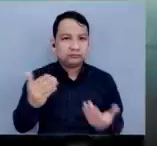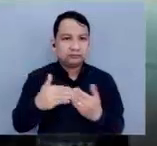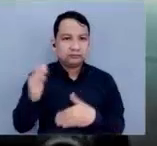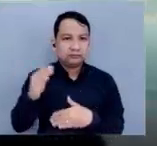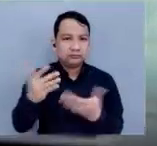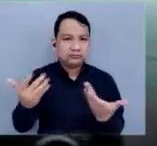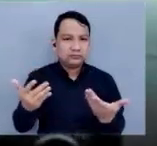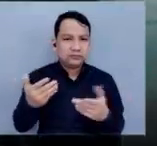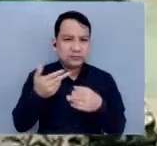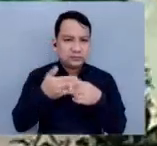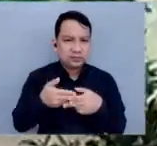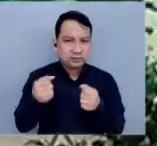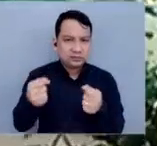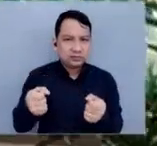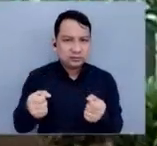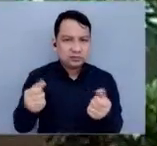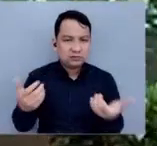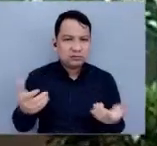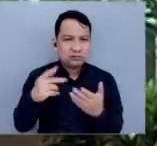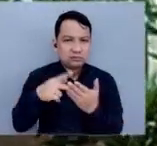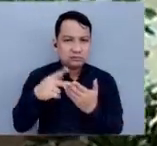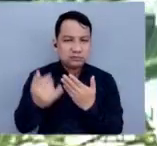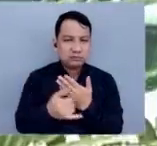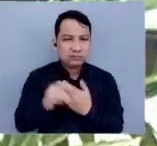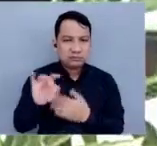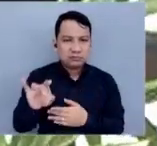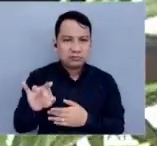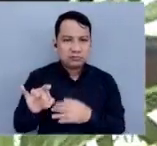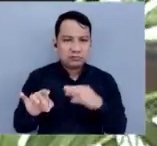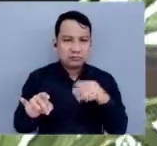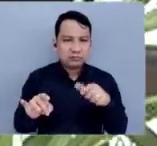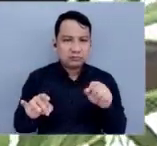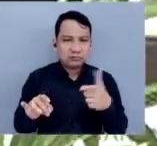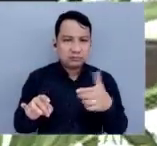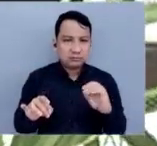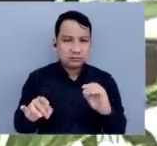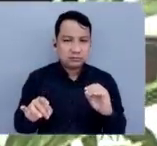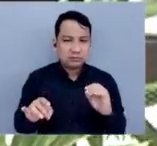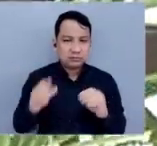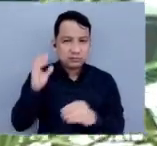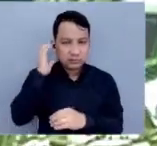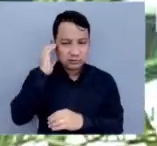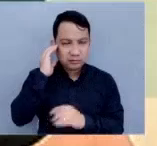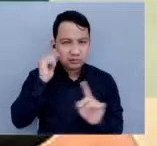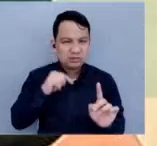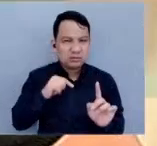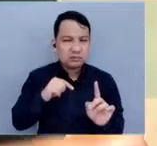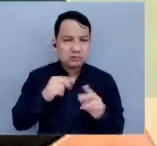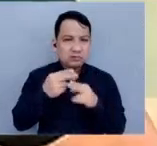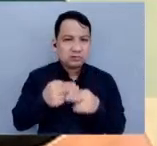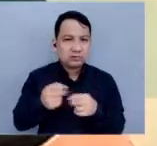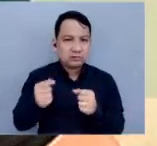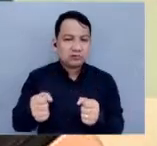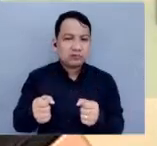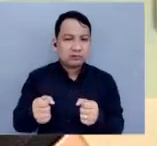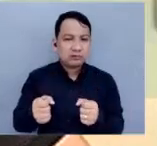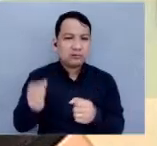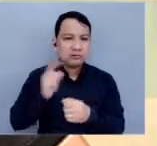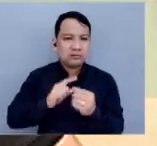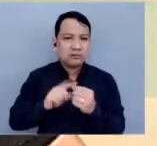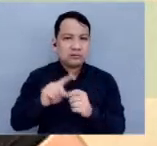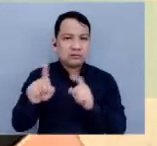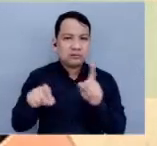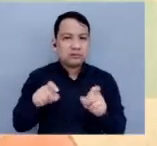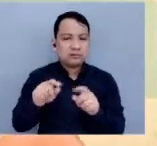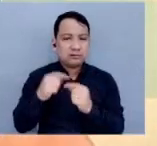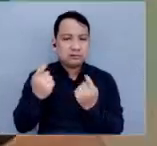ganong kalsada sa Project 8. Sa barangay Masagana pa, na malapit sa Cubao, natagpuan ang nasabing kalsada. Pero nang kausapin ng aming team ang